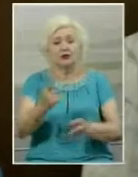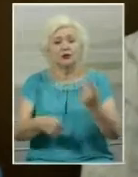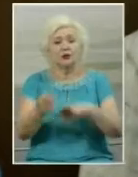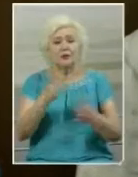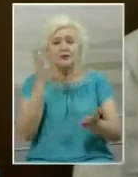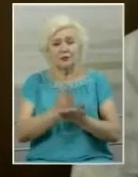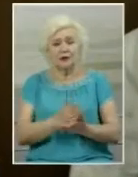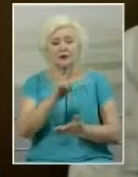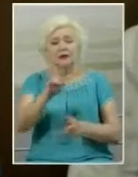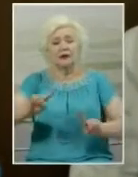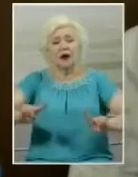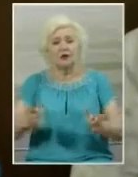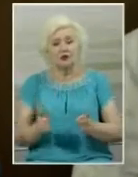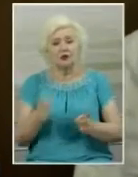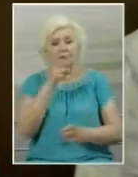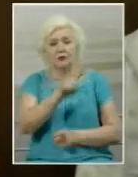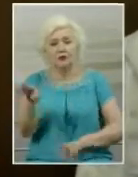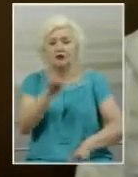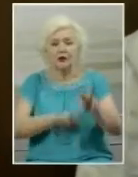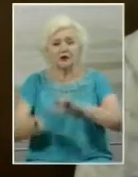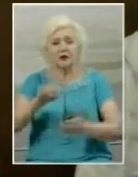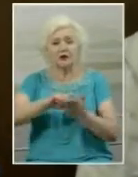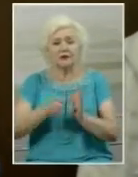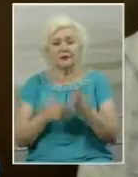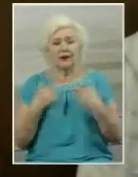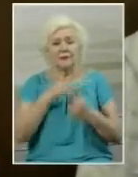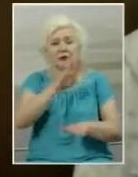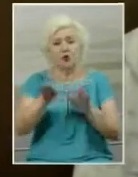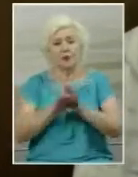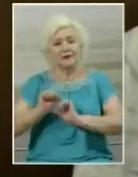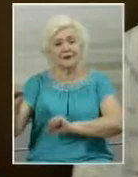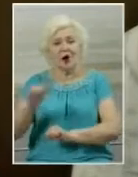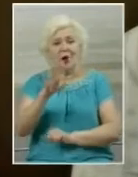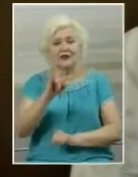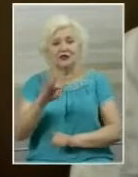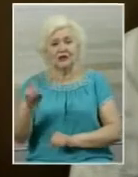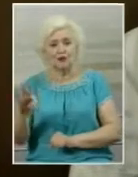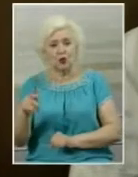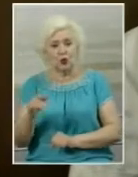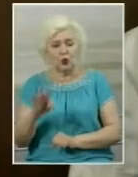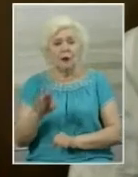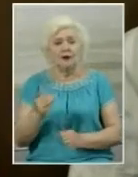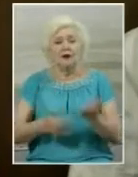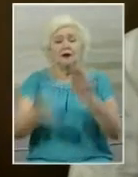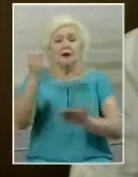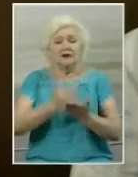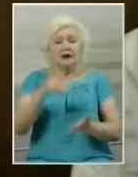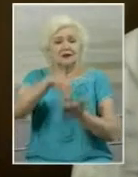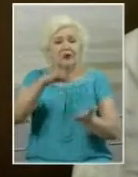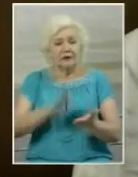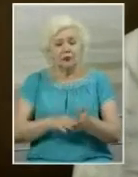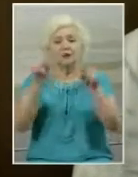майна, яке було вилучено під час обшуку в квартирі мого підзахисного Вишинського. Зрештою, враховуючи те,